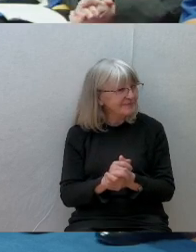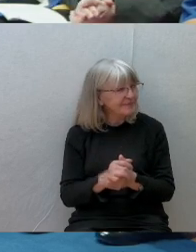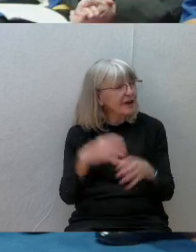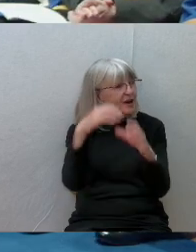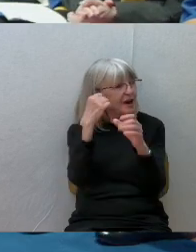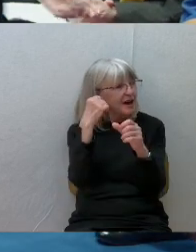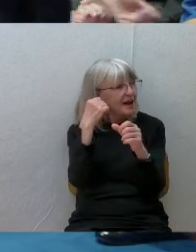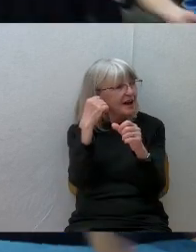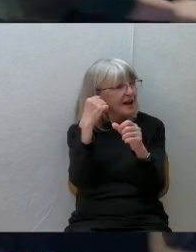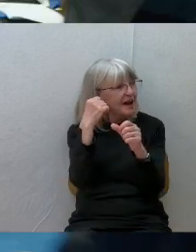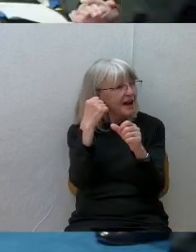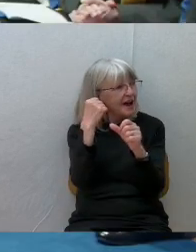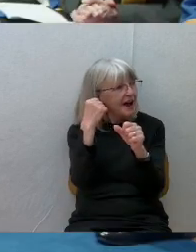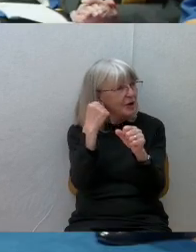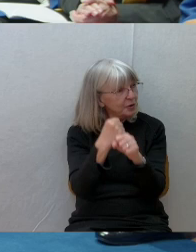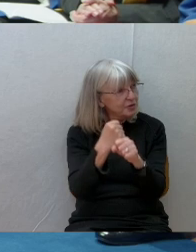Guroshika Hagara Piti Yarachi.